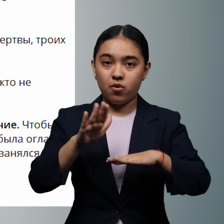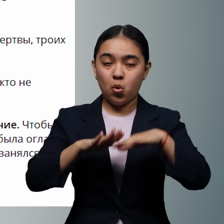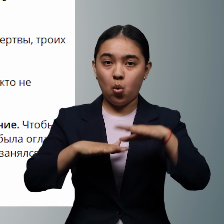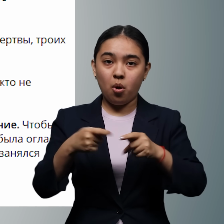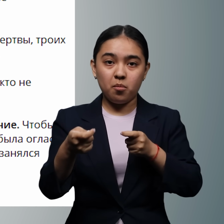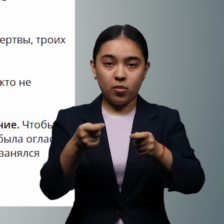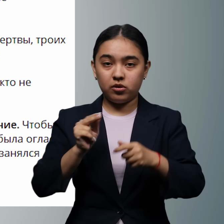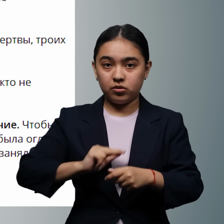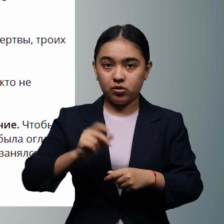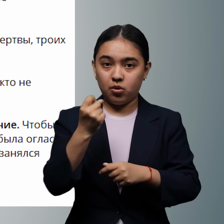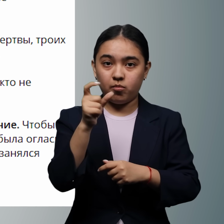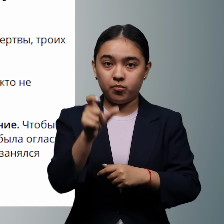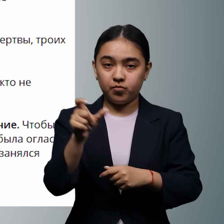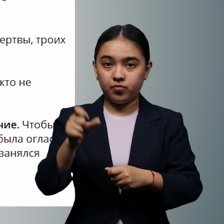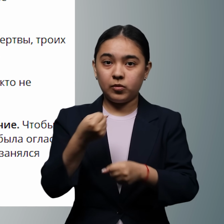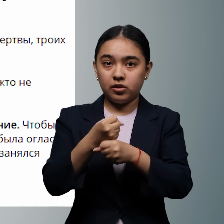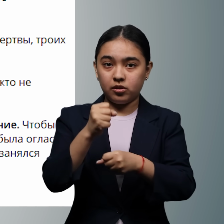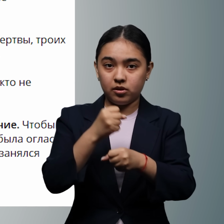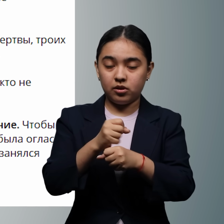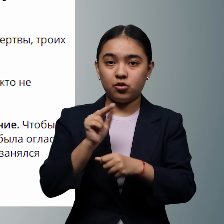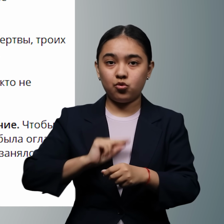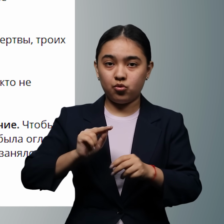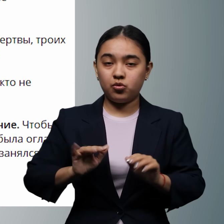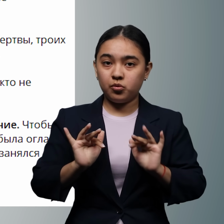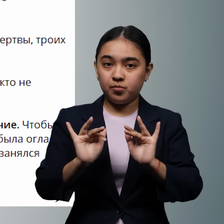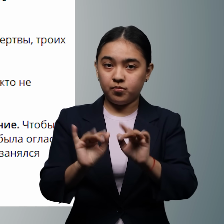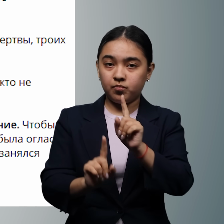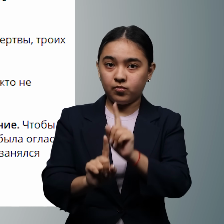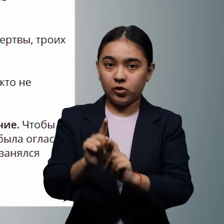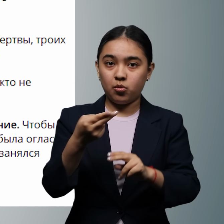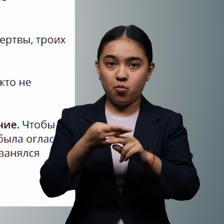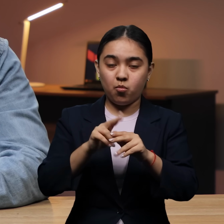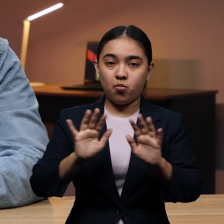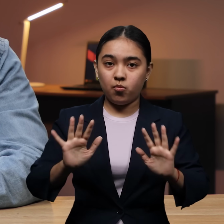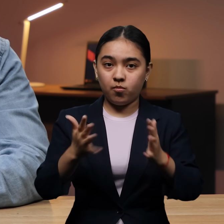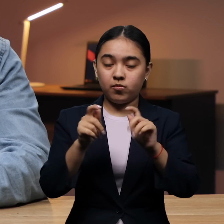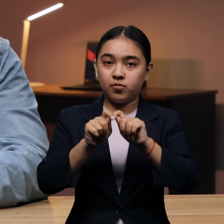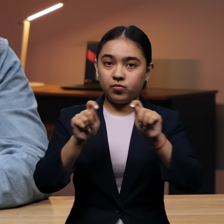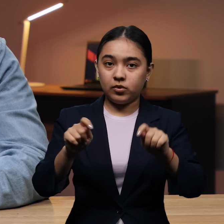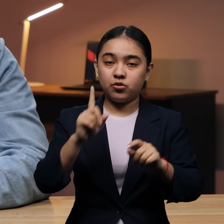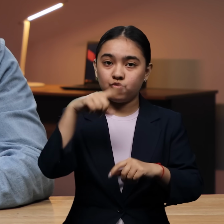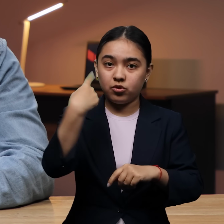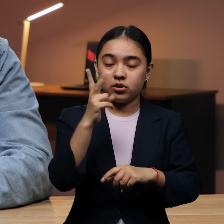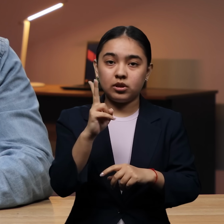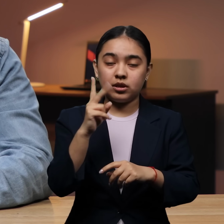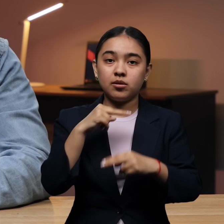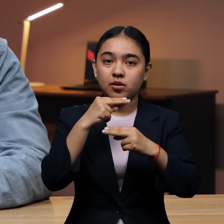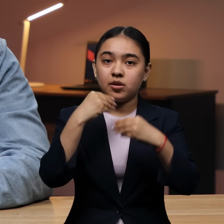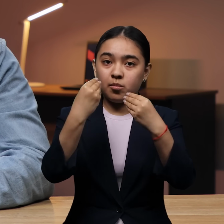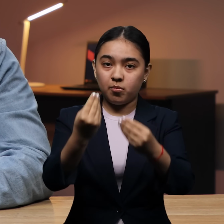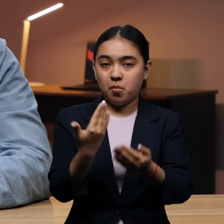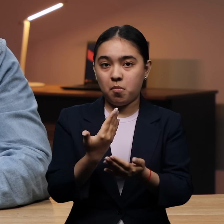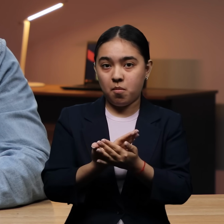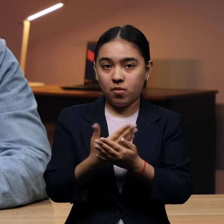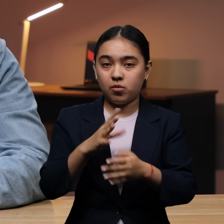ishlaydi. 11 nafar pedofilga nisbatan ish qo'zg'atish uchun bu voqea oshkor bo'lishi, shaxsan kimdir e'tibor berishi va masala